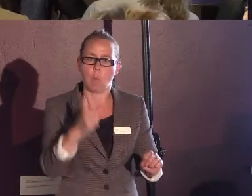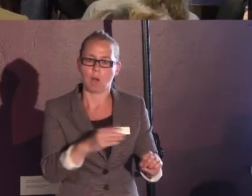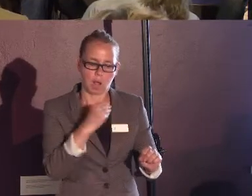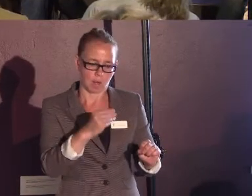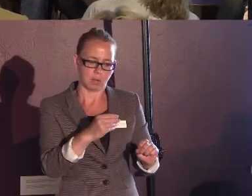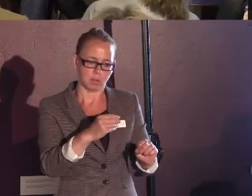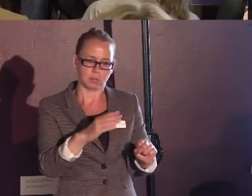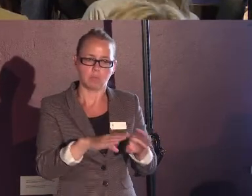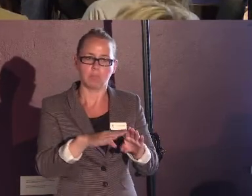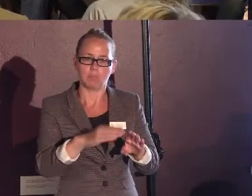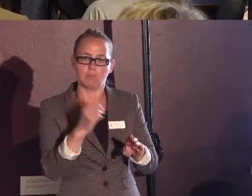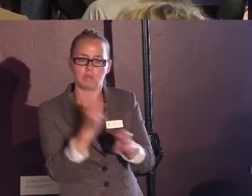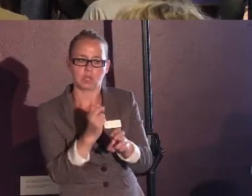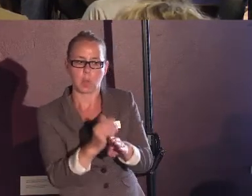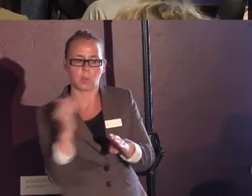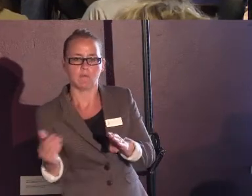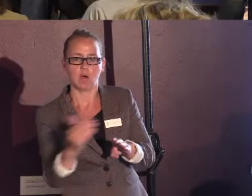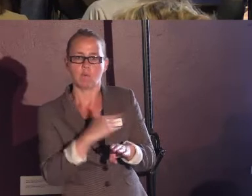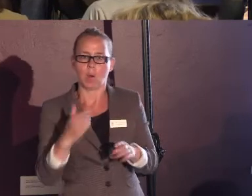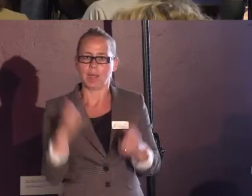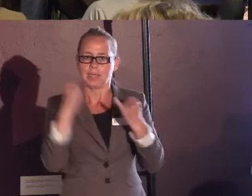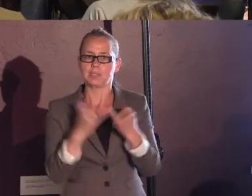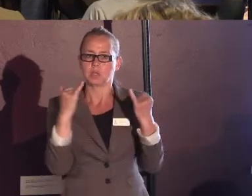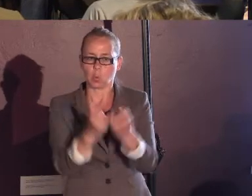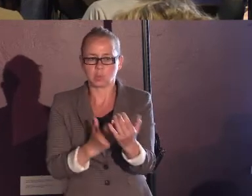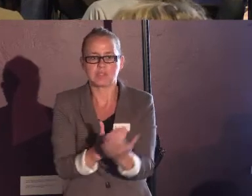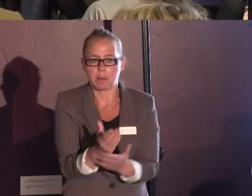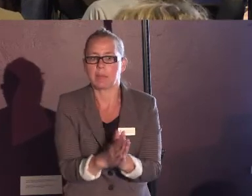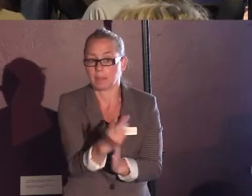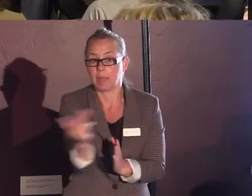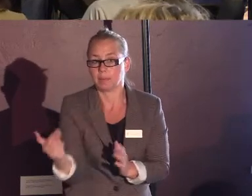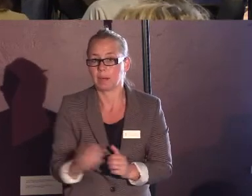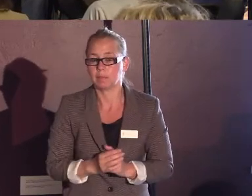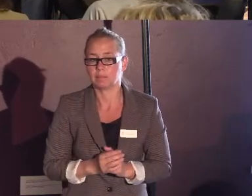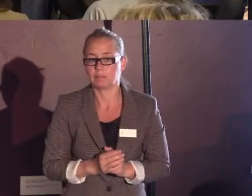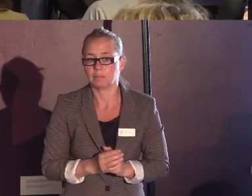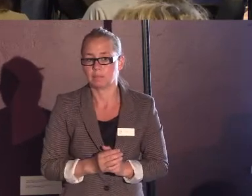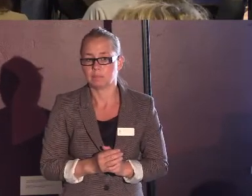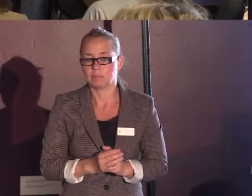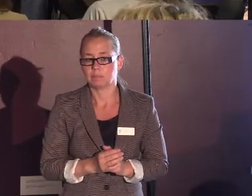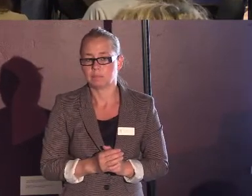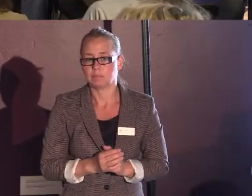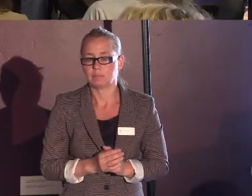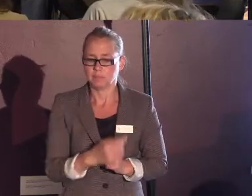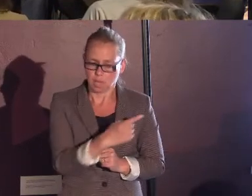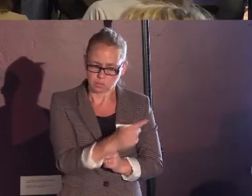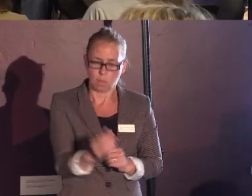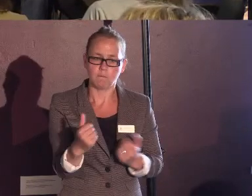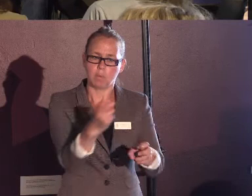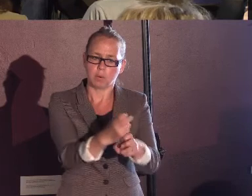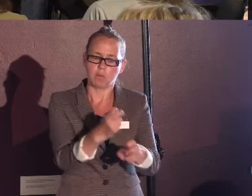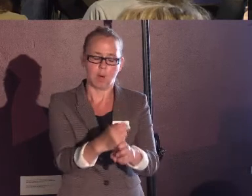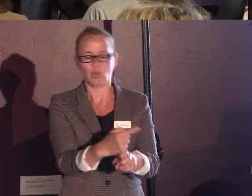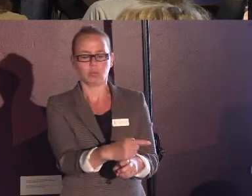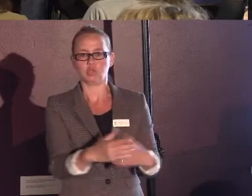ta stora steg utanför vår institution och samarbeta med andra. Och att, att de får pröva det,